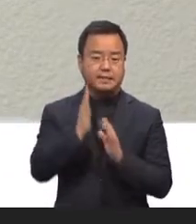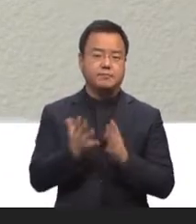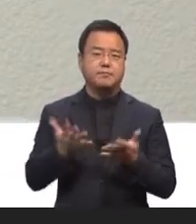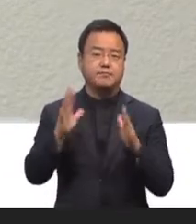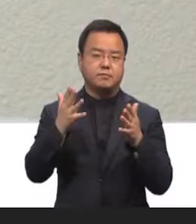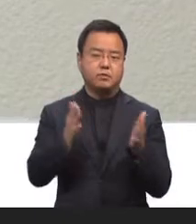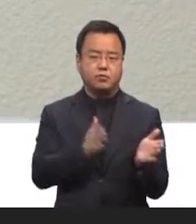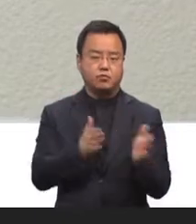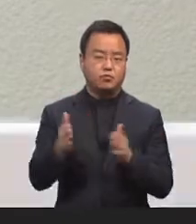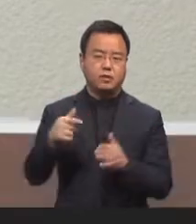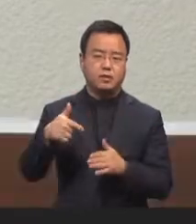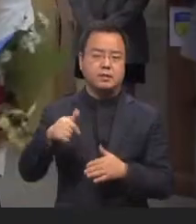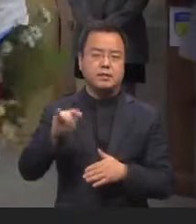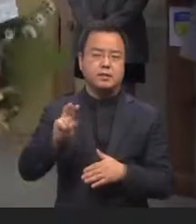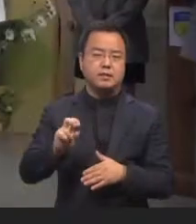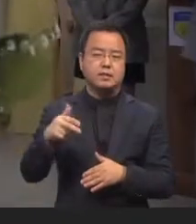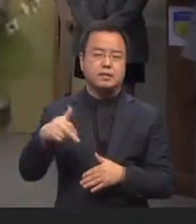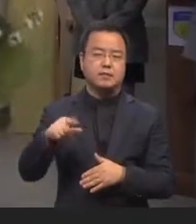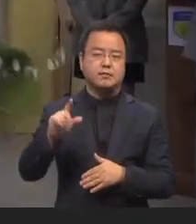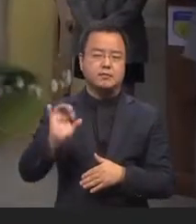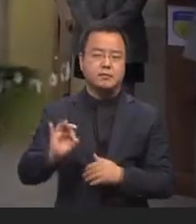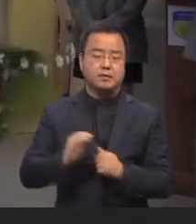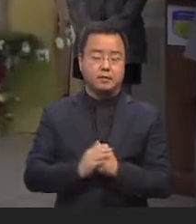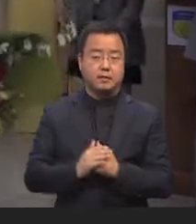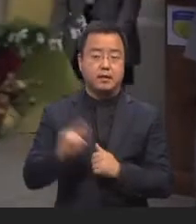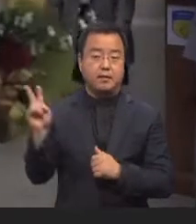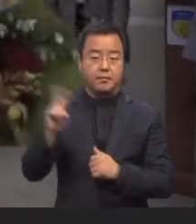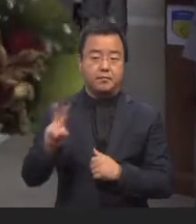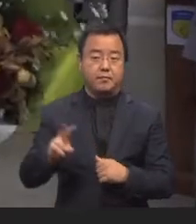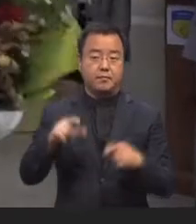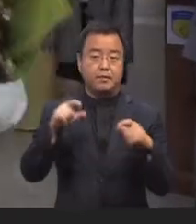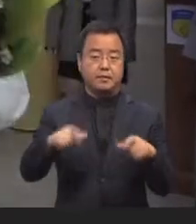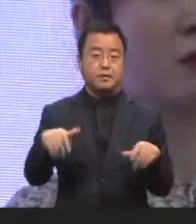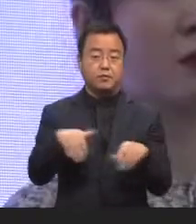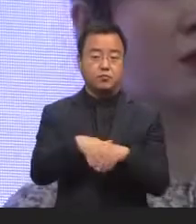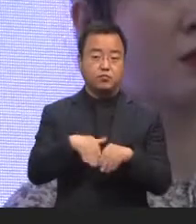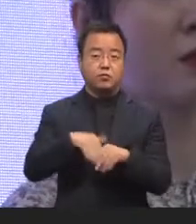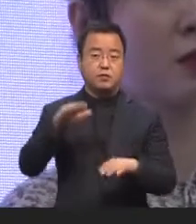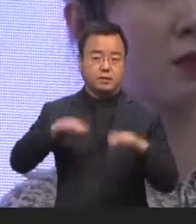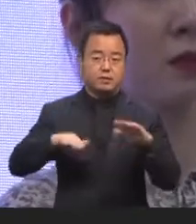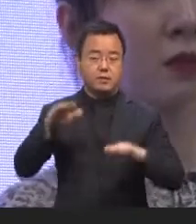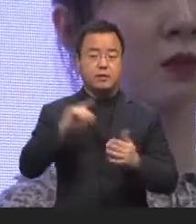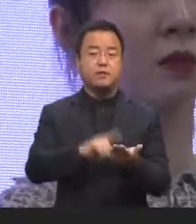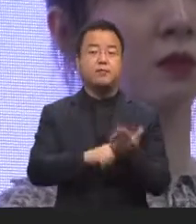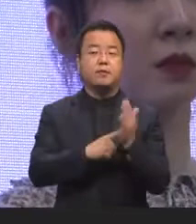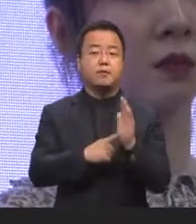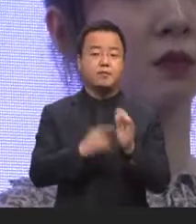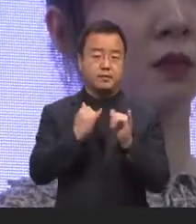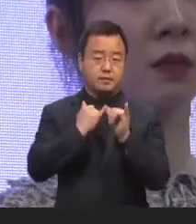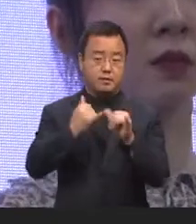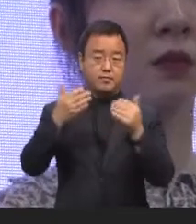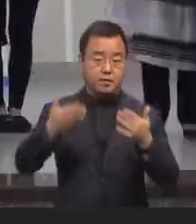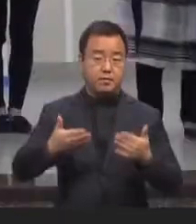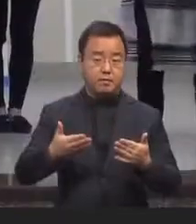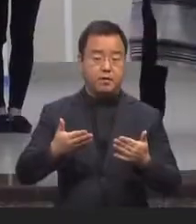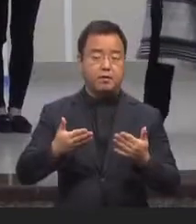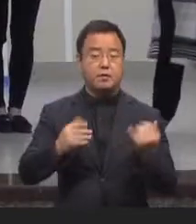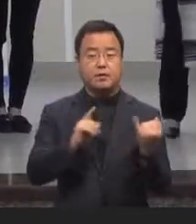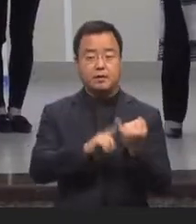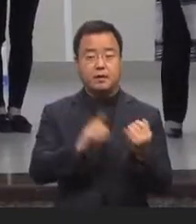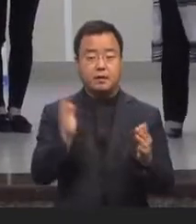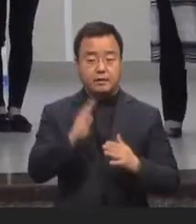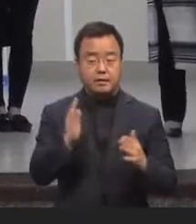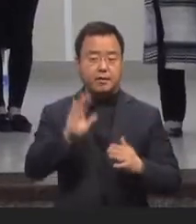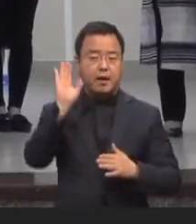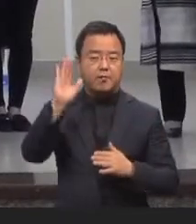준비하는 김장입니다. 베트남의 지역별 문화 차이를 발표해 대상을 받은 이 학생은 앞으로 한국